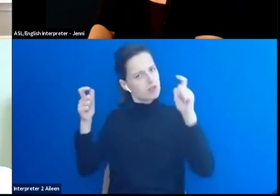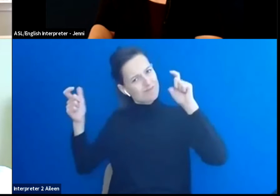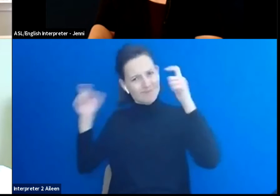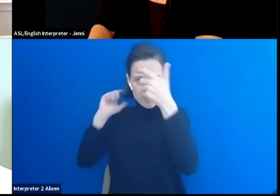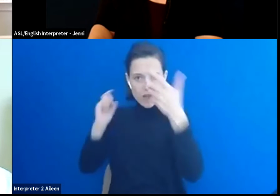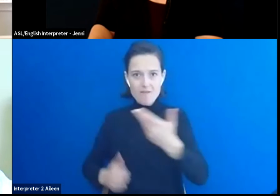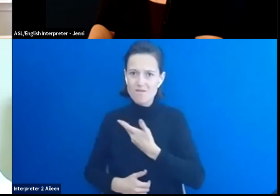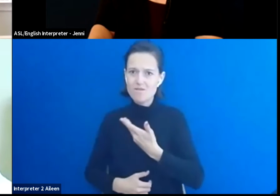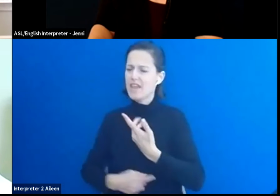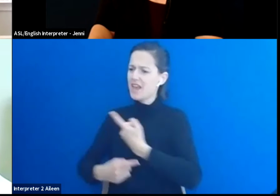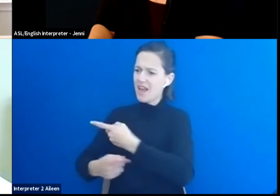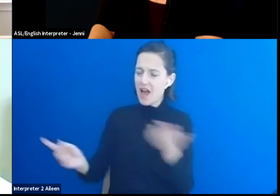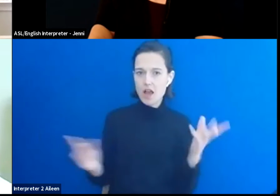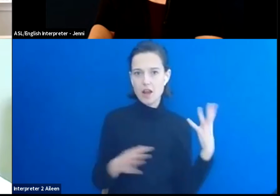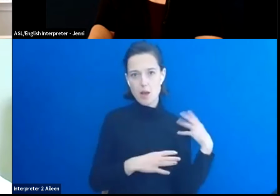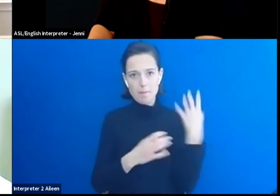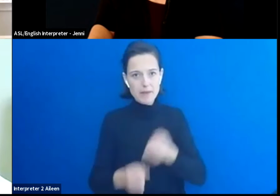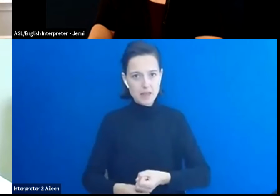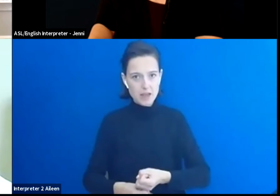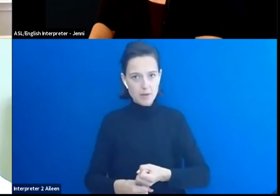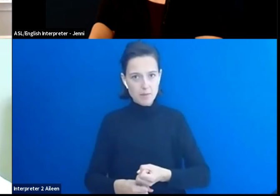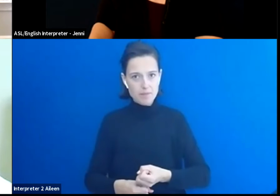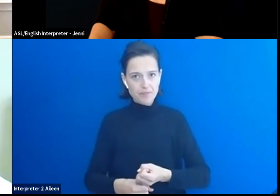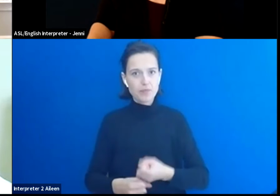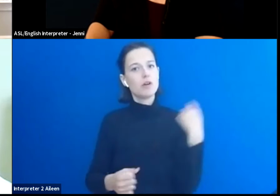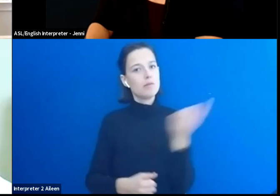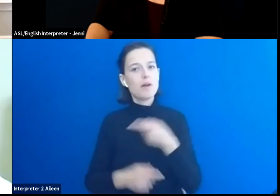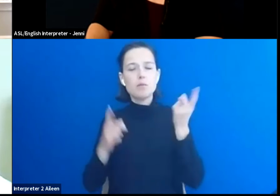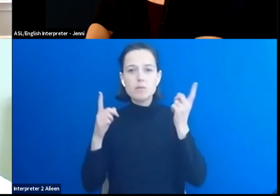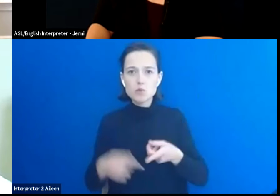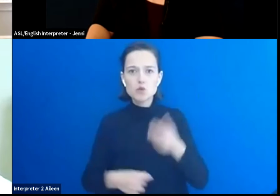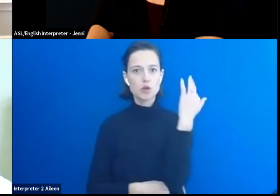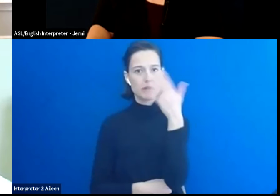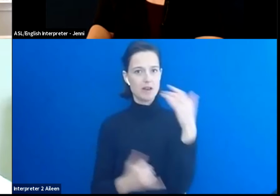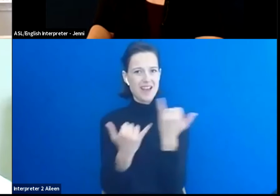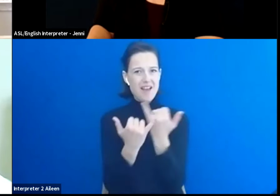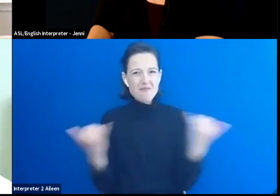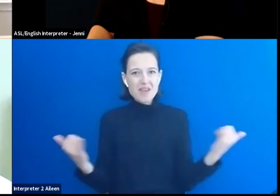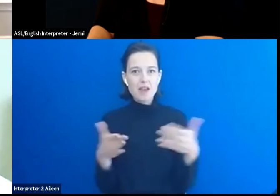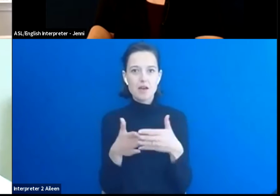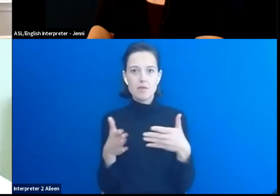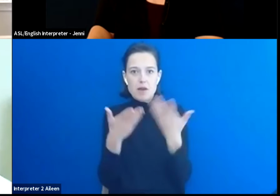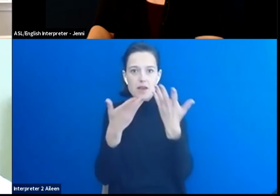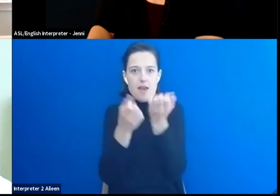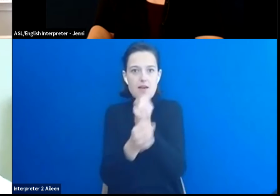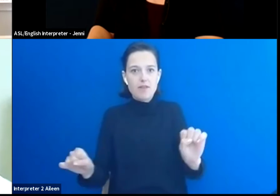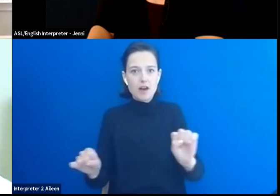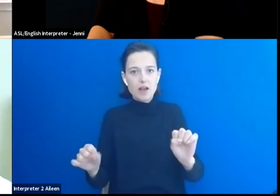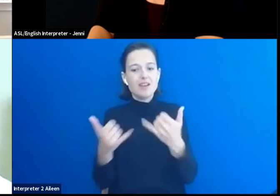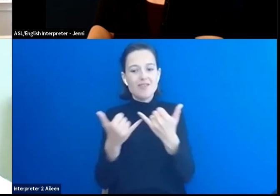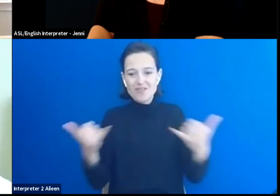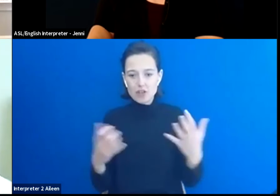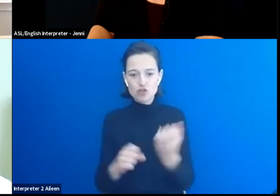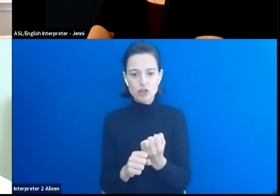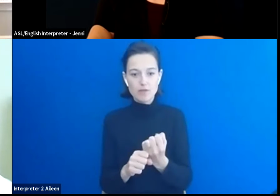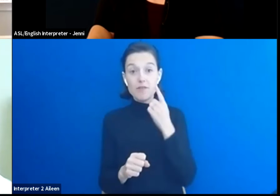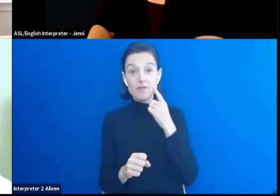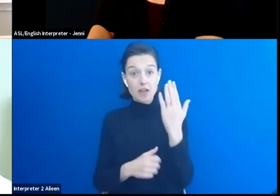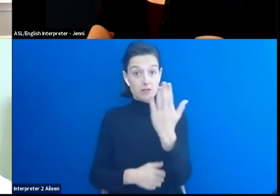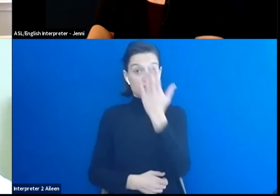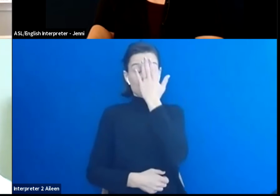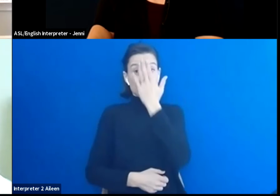alle mitnehmen und wir machen uns Gedanken darüber, dass das Ganze barrierefrei wird, weil wenn wir zum späteren Zeitpunkt, wenn es soweit ist, dass die